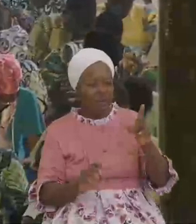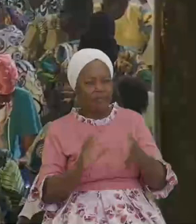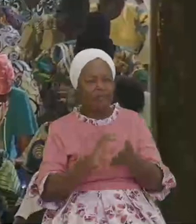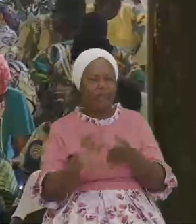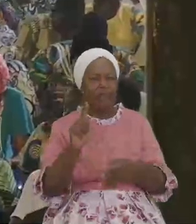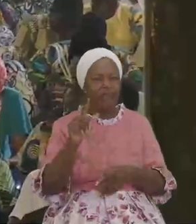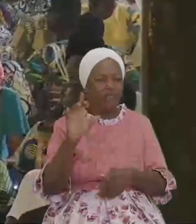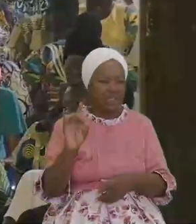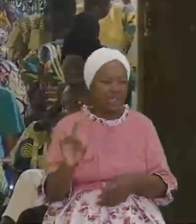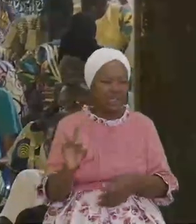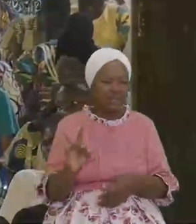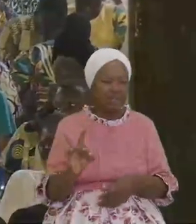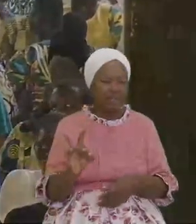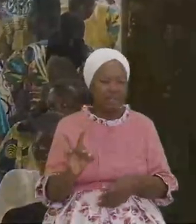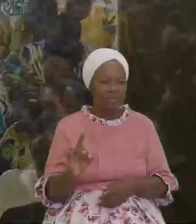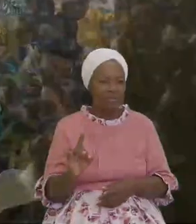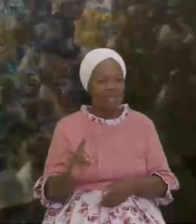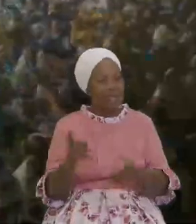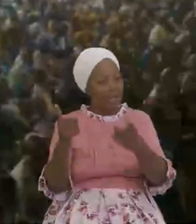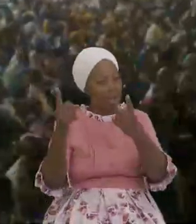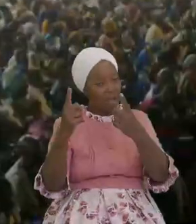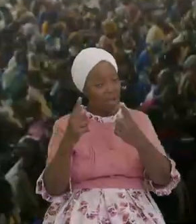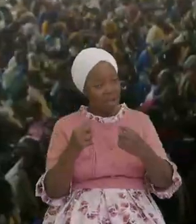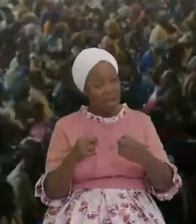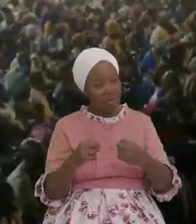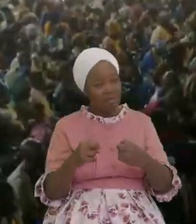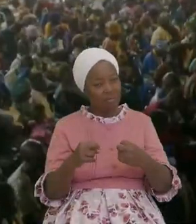Matthieu 11, verset 28.